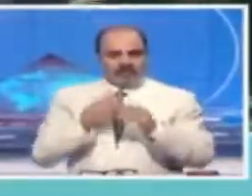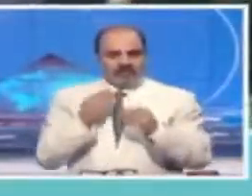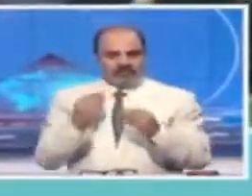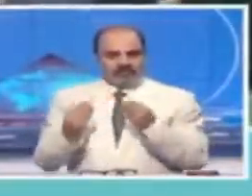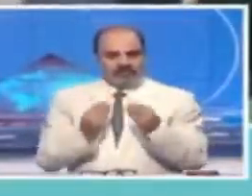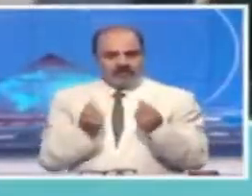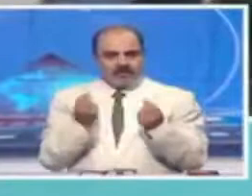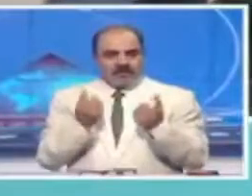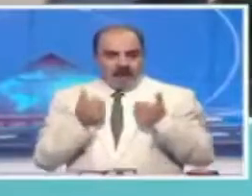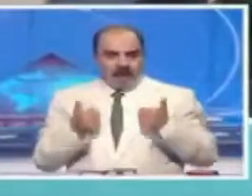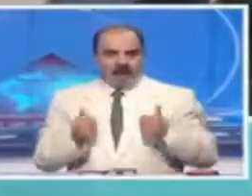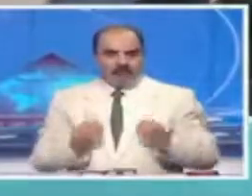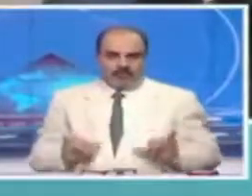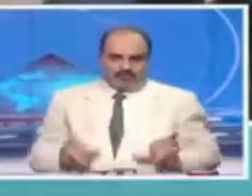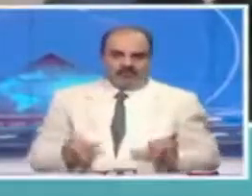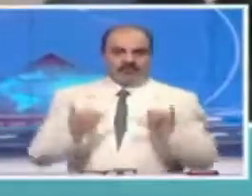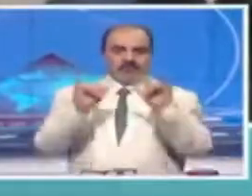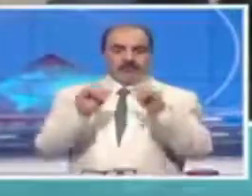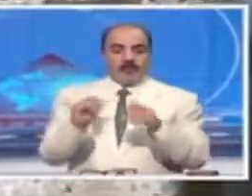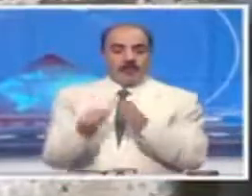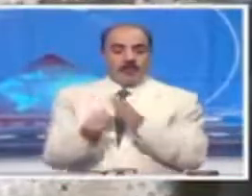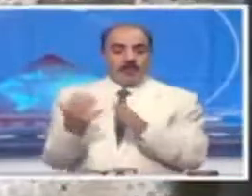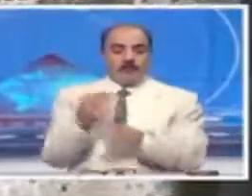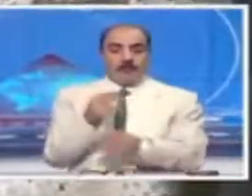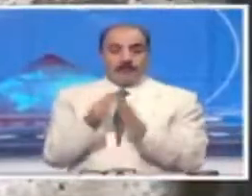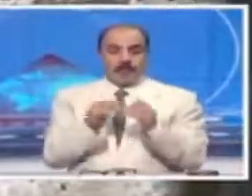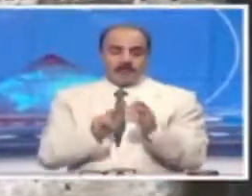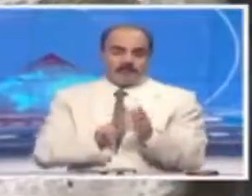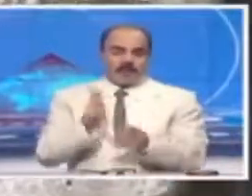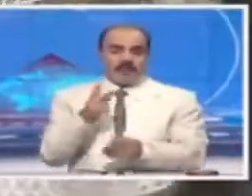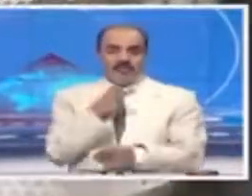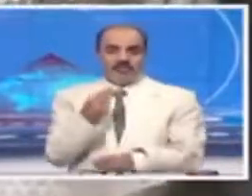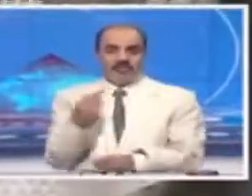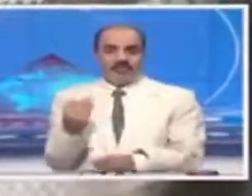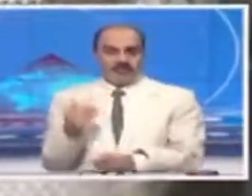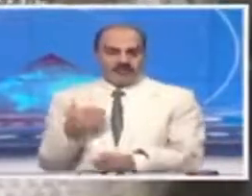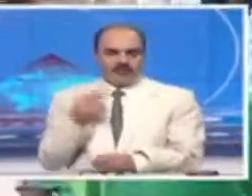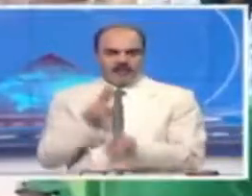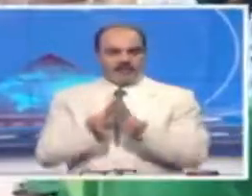التنموية، ويمثل أحد أهم محاورها بناء